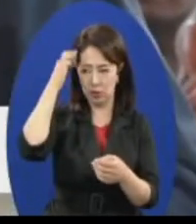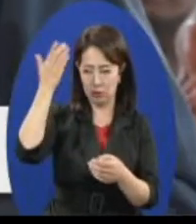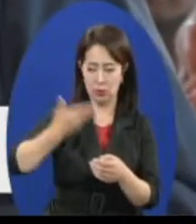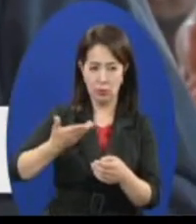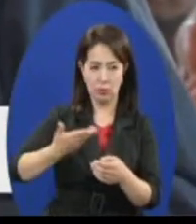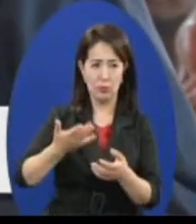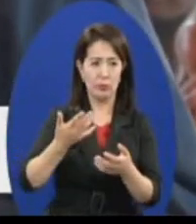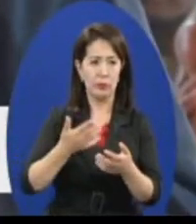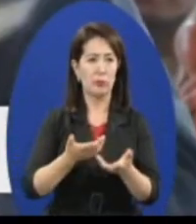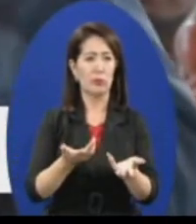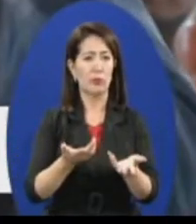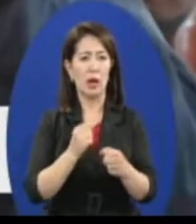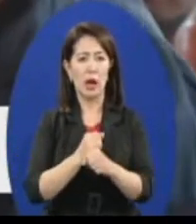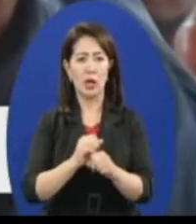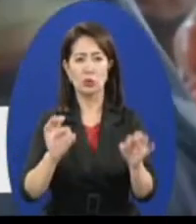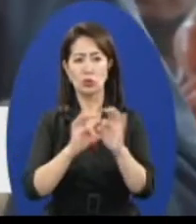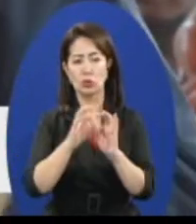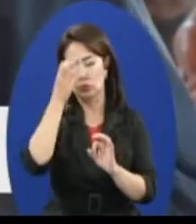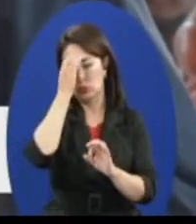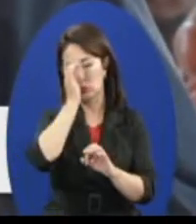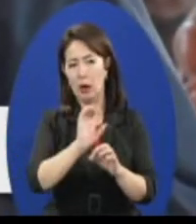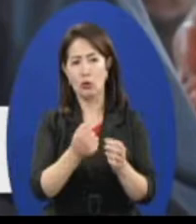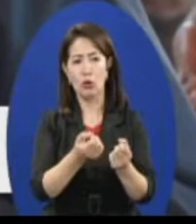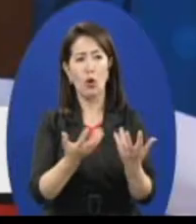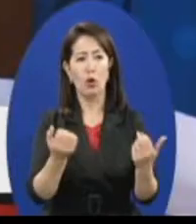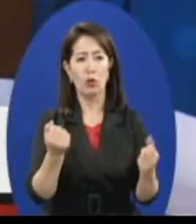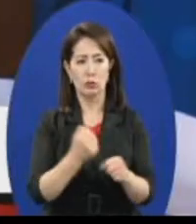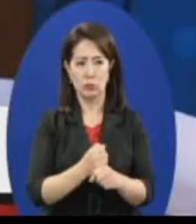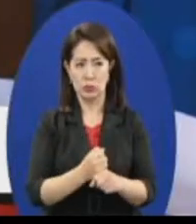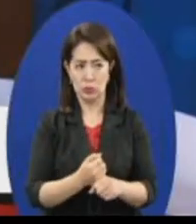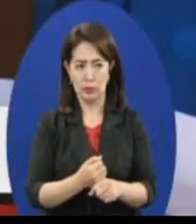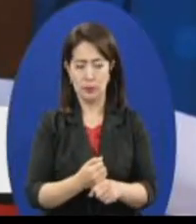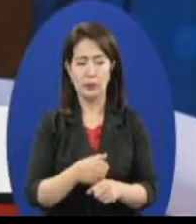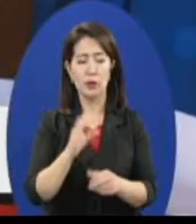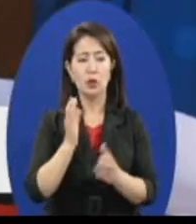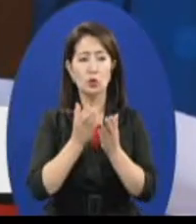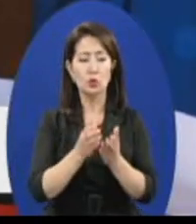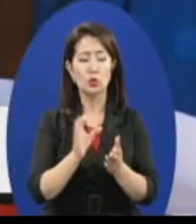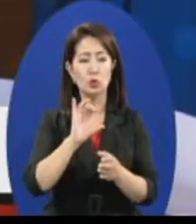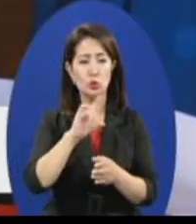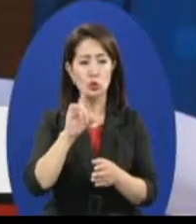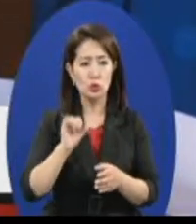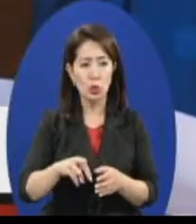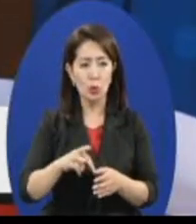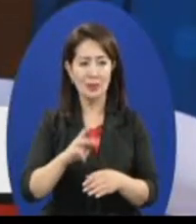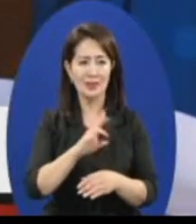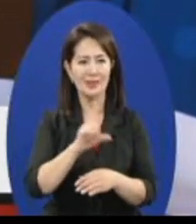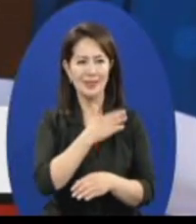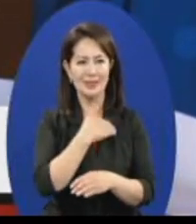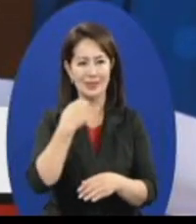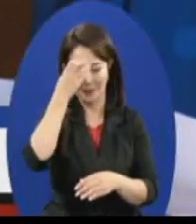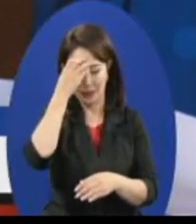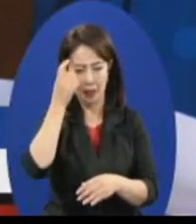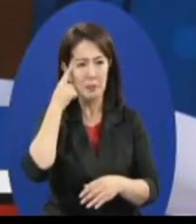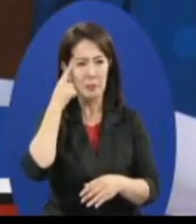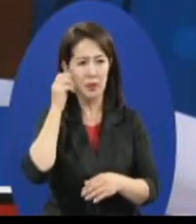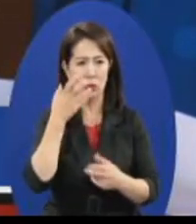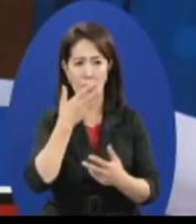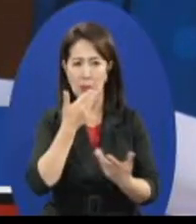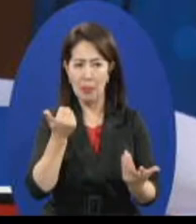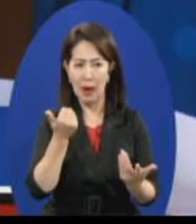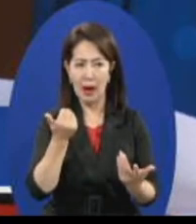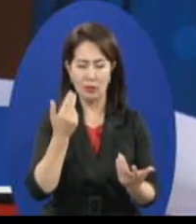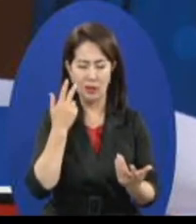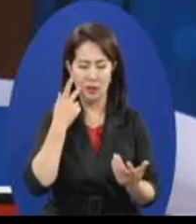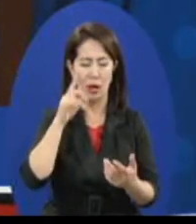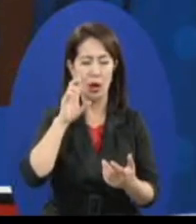энэ орон нутгтаа одоо ажил гүтгэр амагчтай тоол олон болоод байна. Одоо энэ сумын засаг дарга гэдэг нь нэгдэг юм гэж байх болцсон. Бүгдийн дунд юм